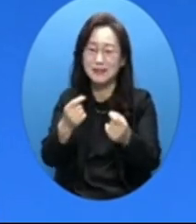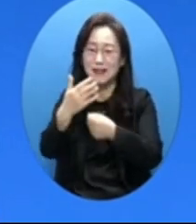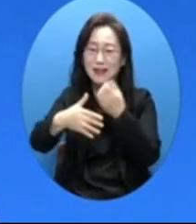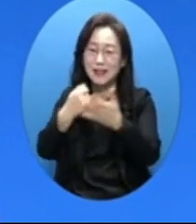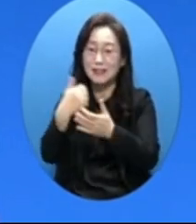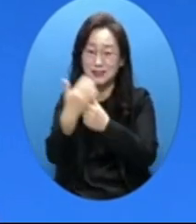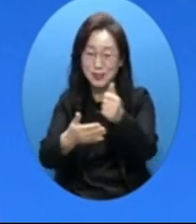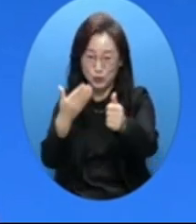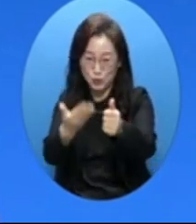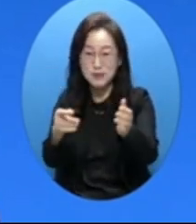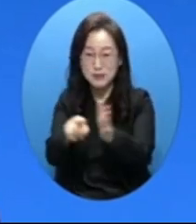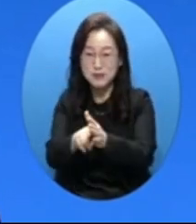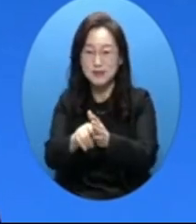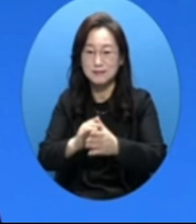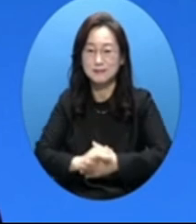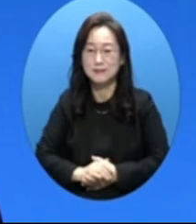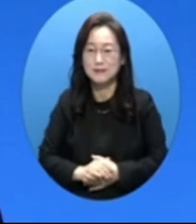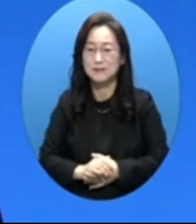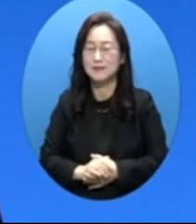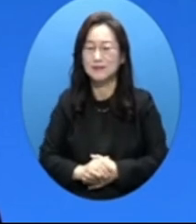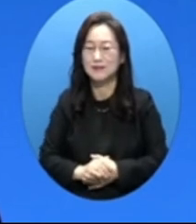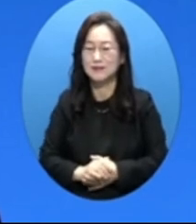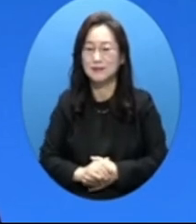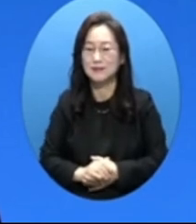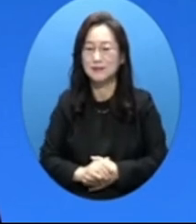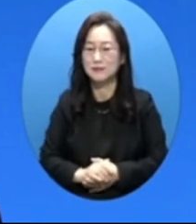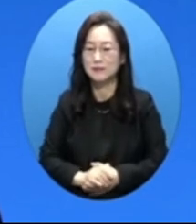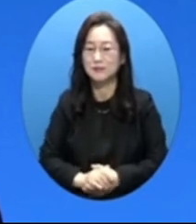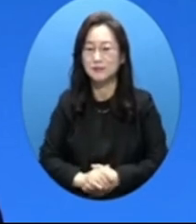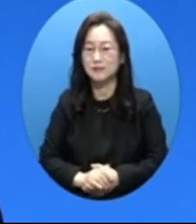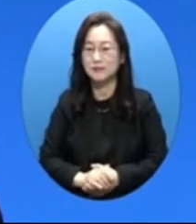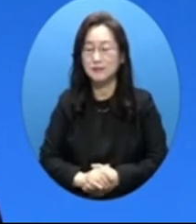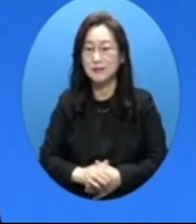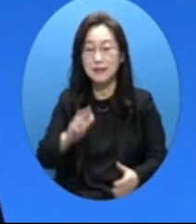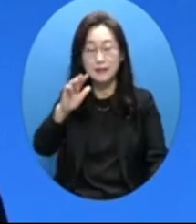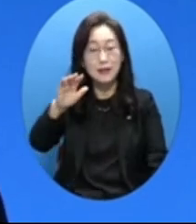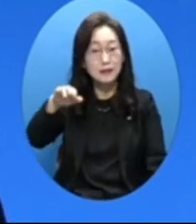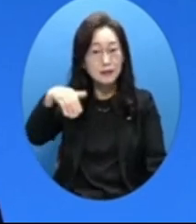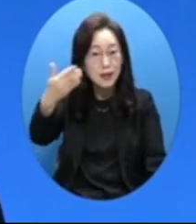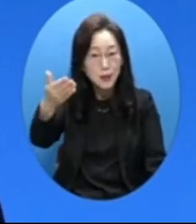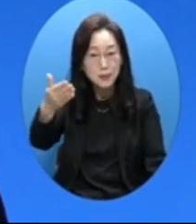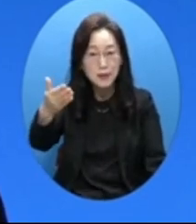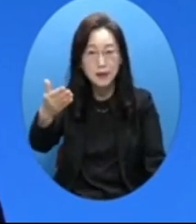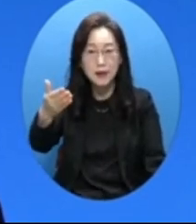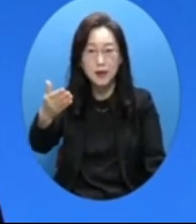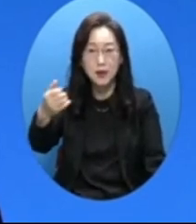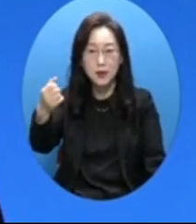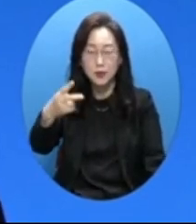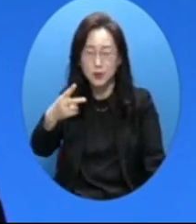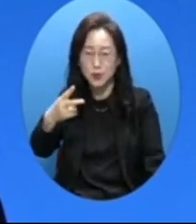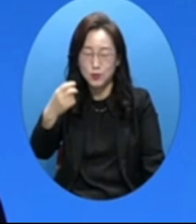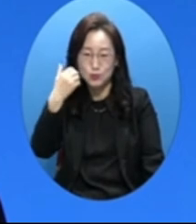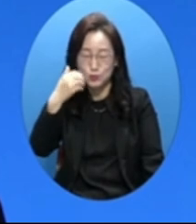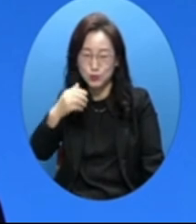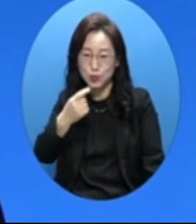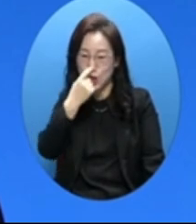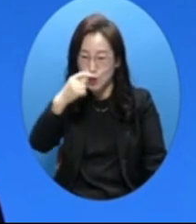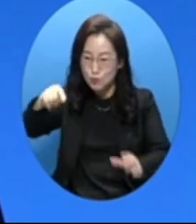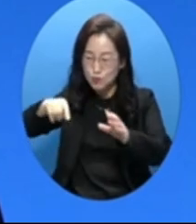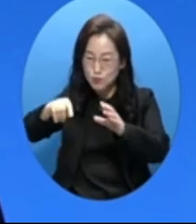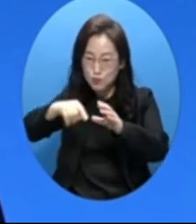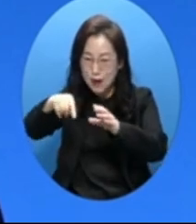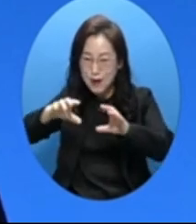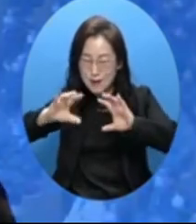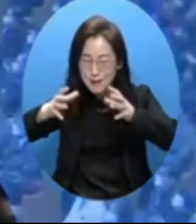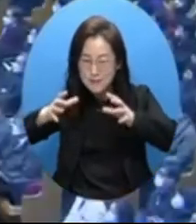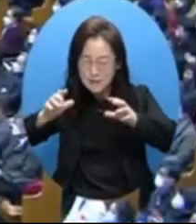은혜를 믿습니다 이제 다음에 우승후보 브라질과 만나는데 1:0으로이 일제어다